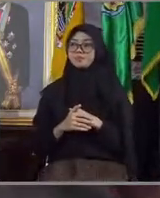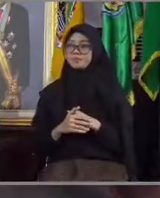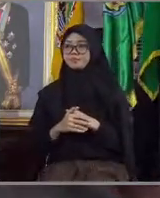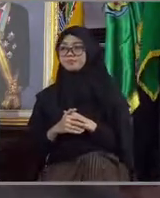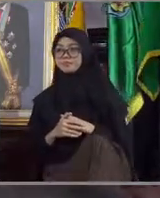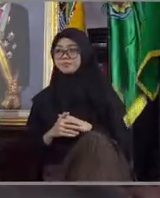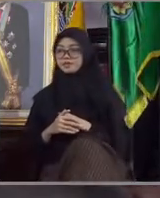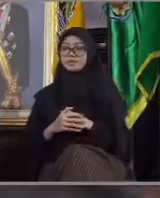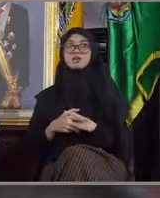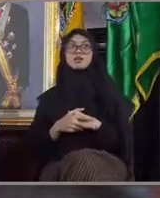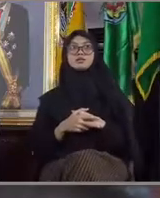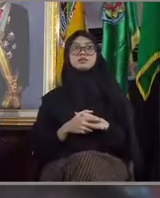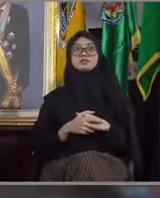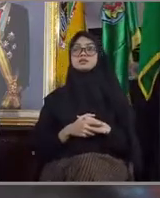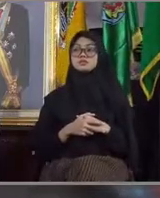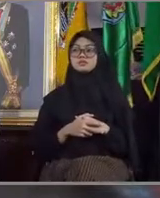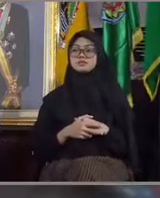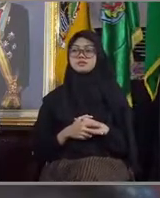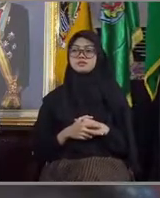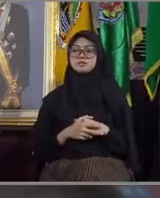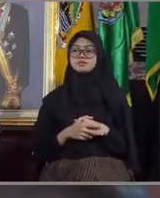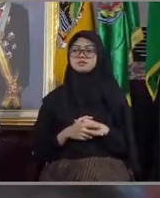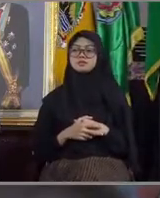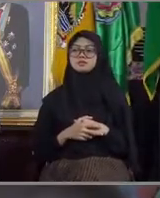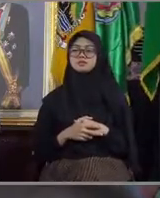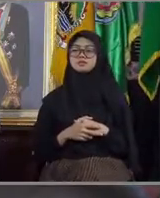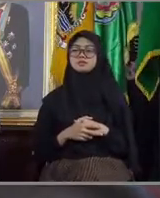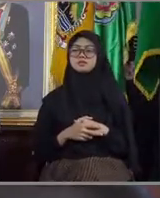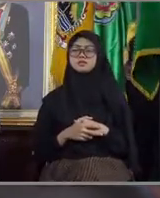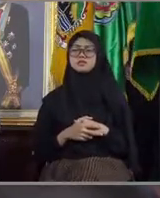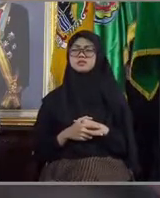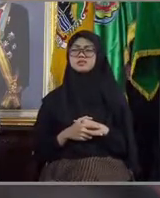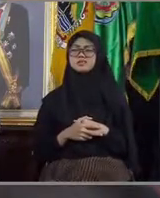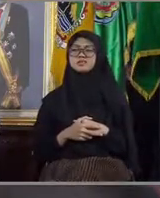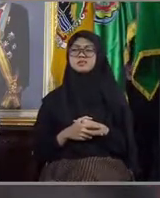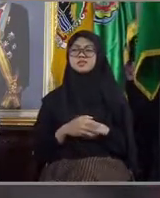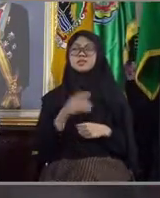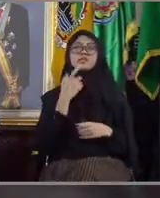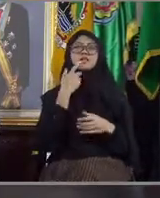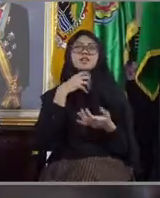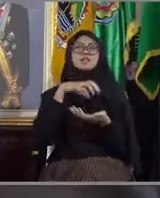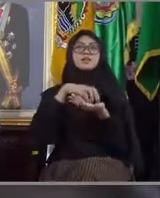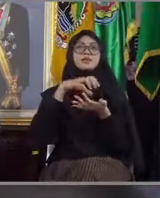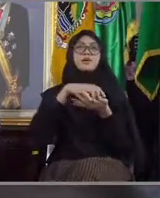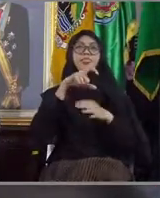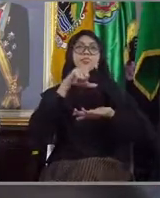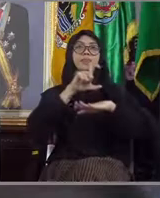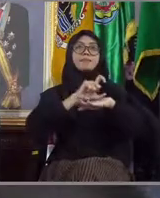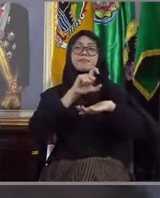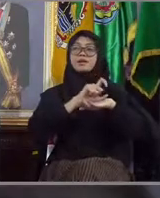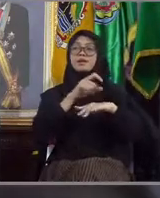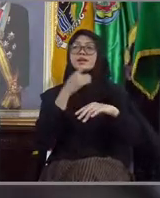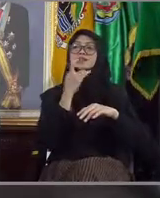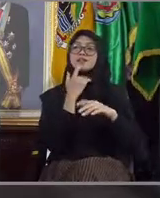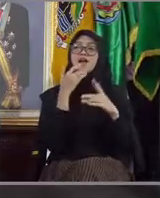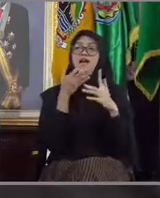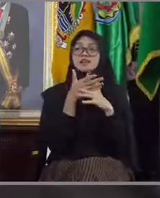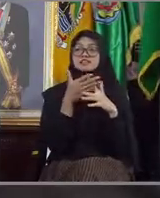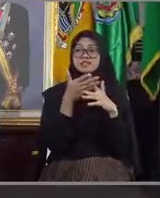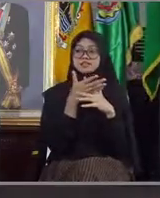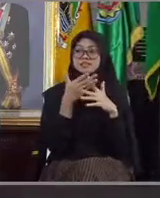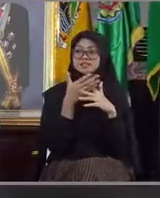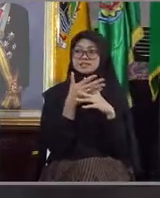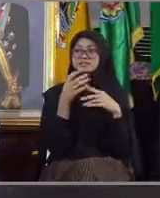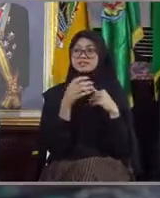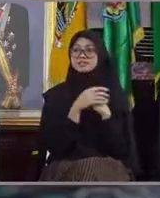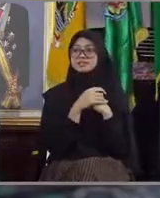Gubernur dan pejabat terkait. Oke, apa usulannya? Dengan tempat ibadah Bapak. Tempat ibadah? Iya, tempat ibadah. Akses? Ya. Akses